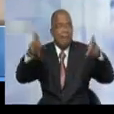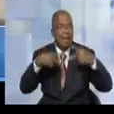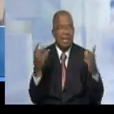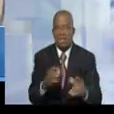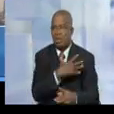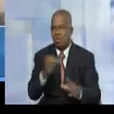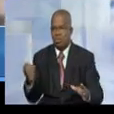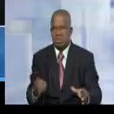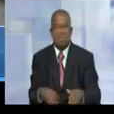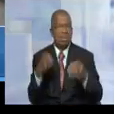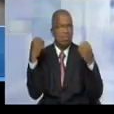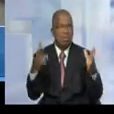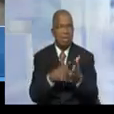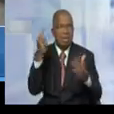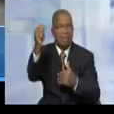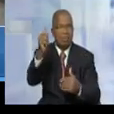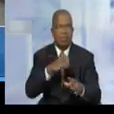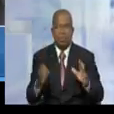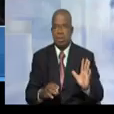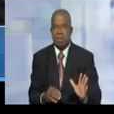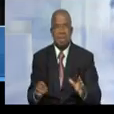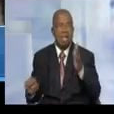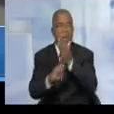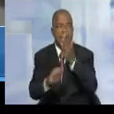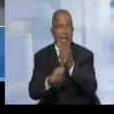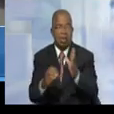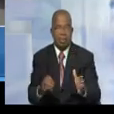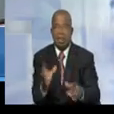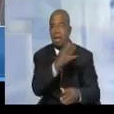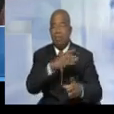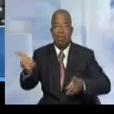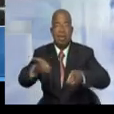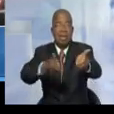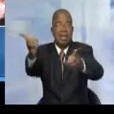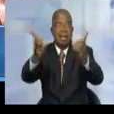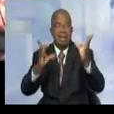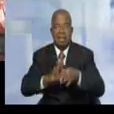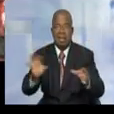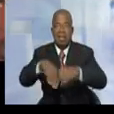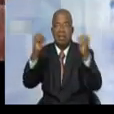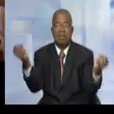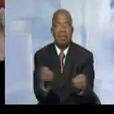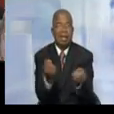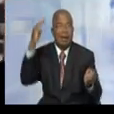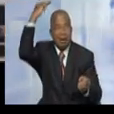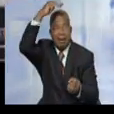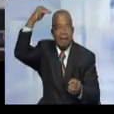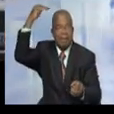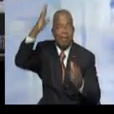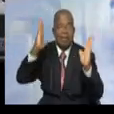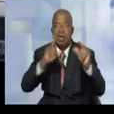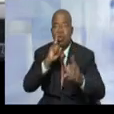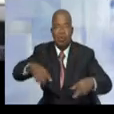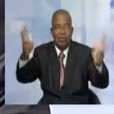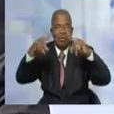projets socio-économiques, œuvres des investisseurs et sociétés marocaines installées en Côte d'Ivoire, devrait se tenir tout le long du séjour du